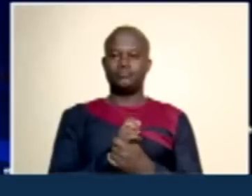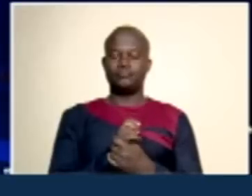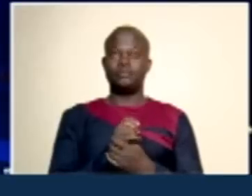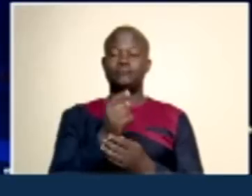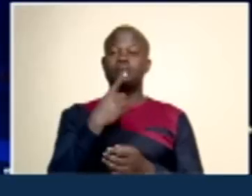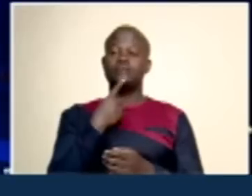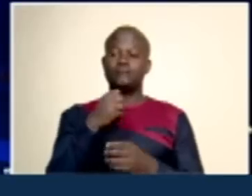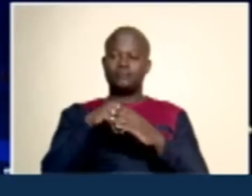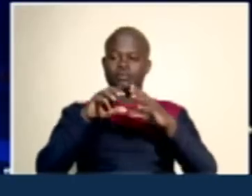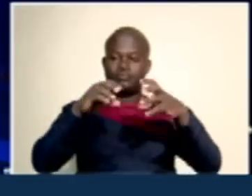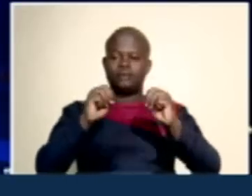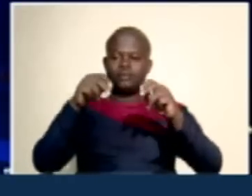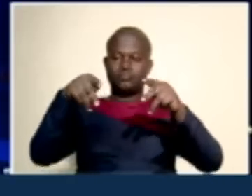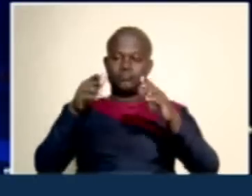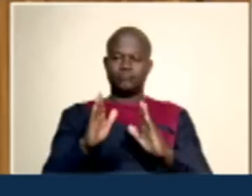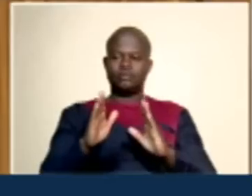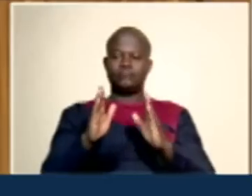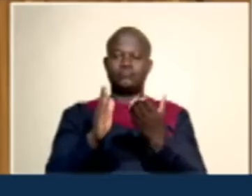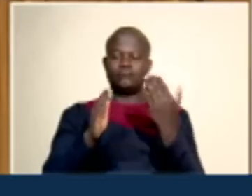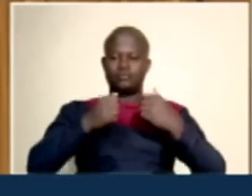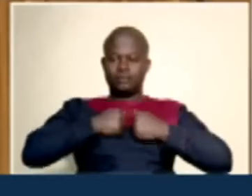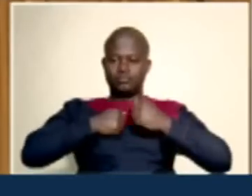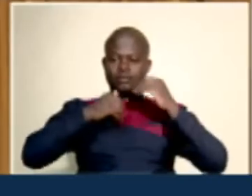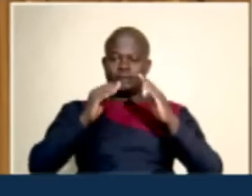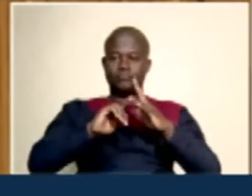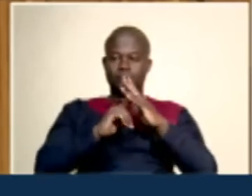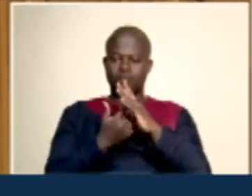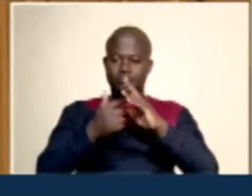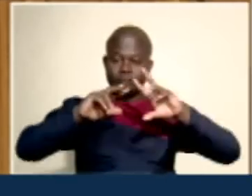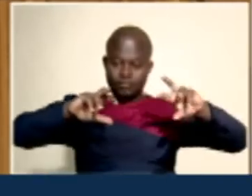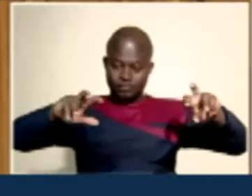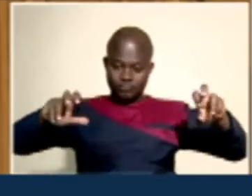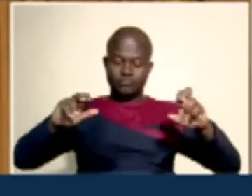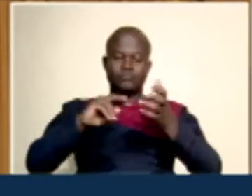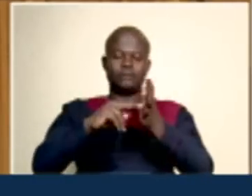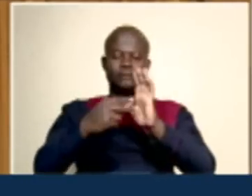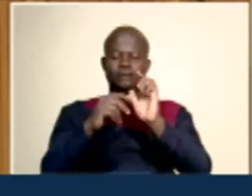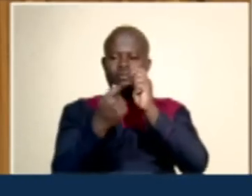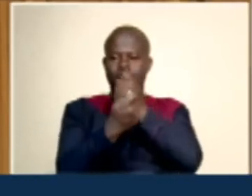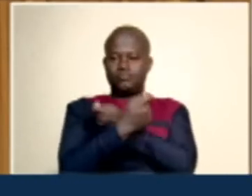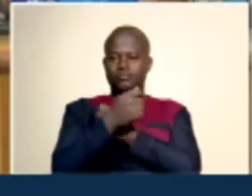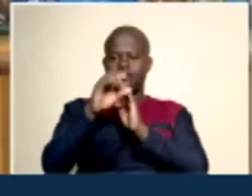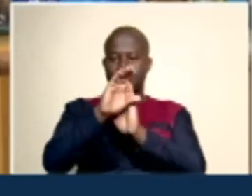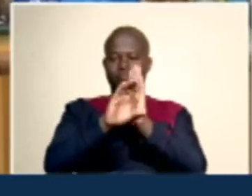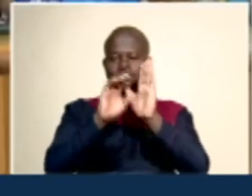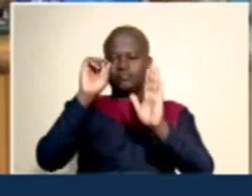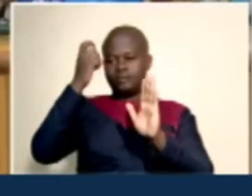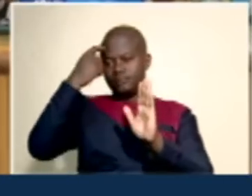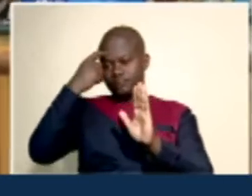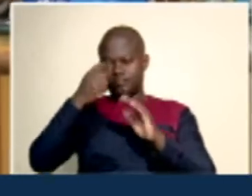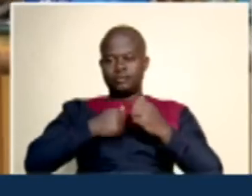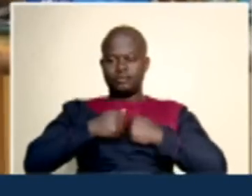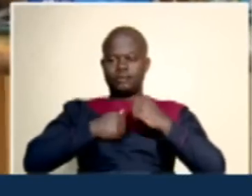Kuri uyu wa mbere umutwe w'abadepite mu nteko ishinga amategeko y'u Rwanda watangiye gusuzuma umushinga w'ivugurura ry'itegeko nshinga rya Repubulika y'u